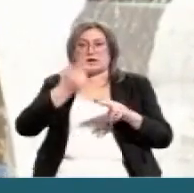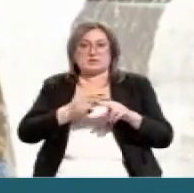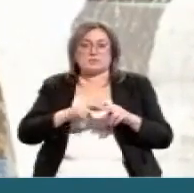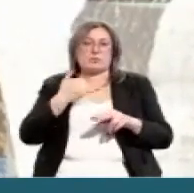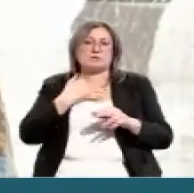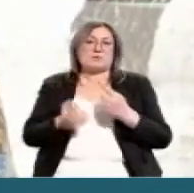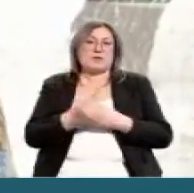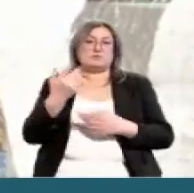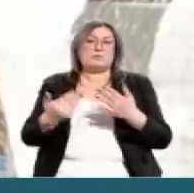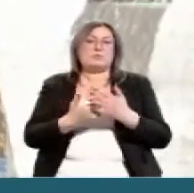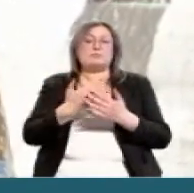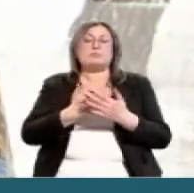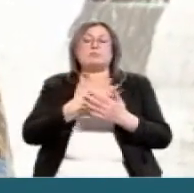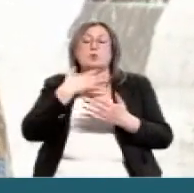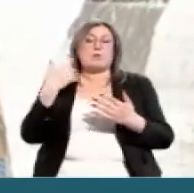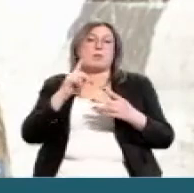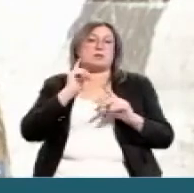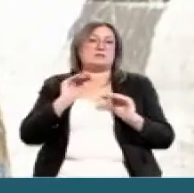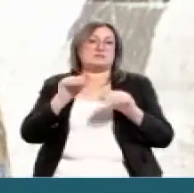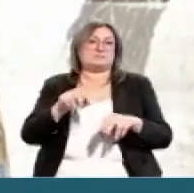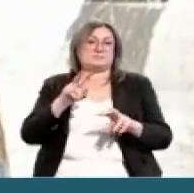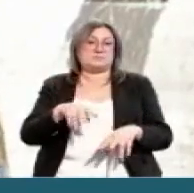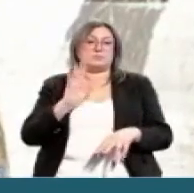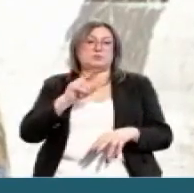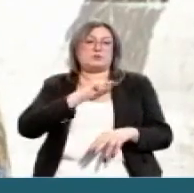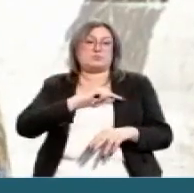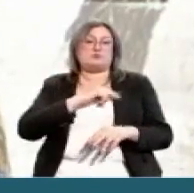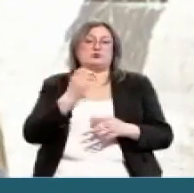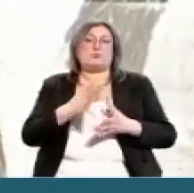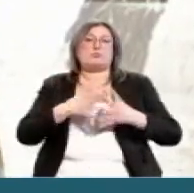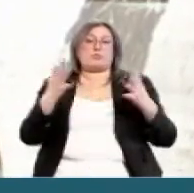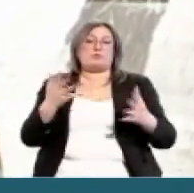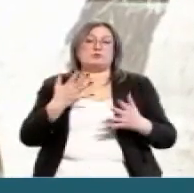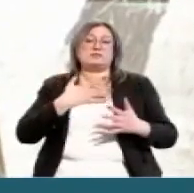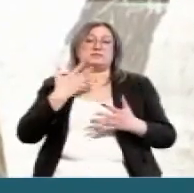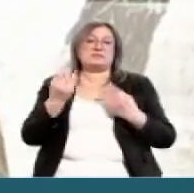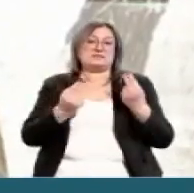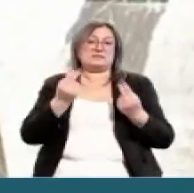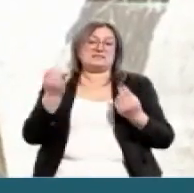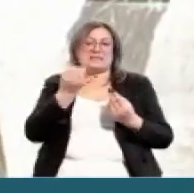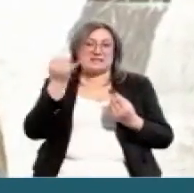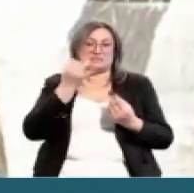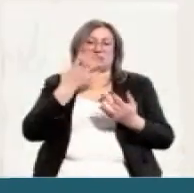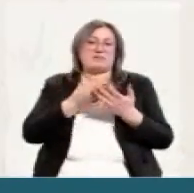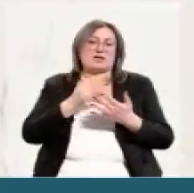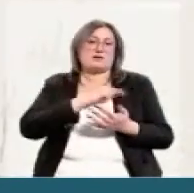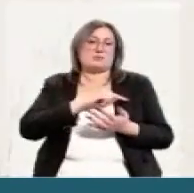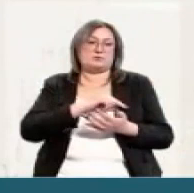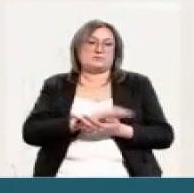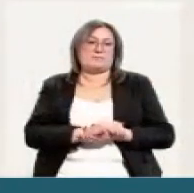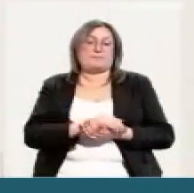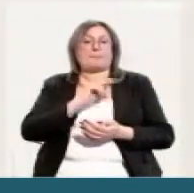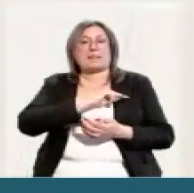этому у нас появится много молодых специалистов, которые будут работать с еще большим интересом к своей работе.